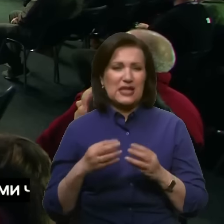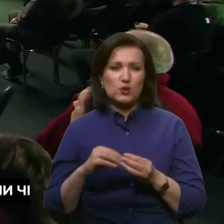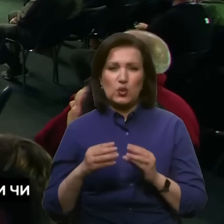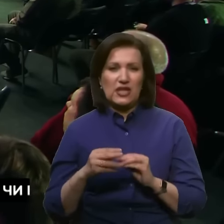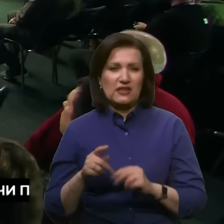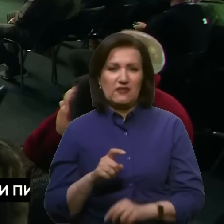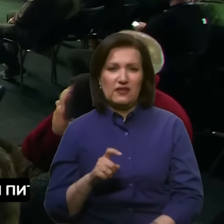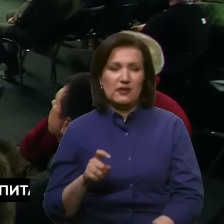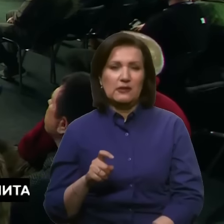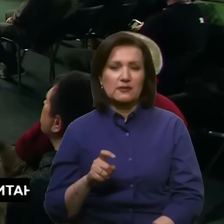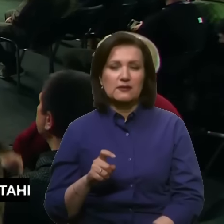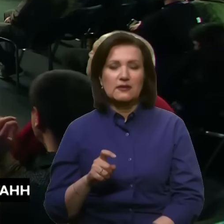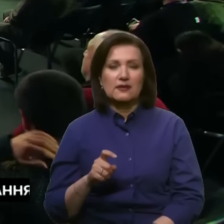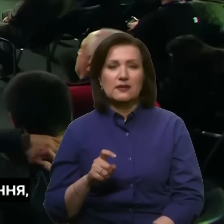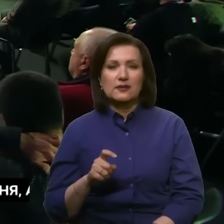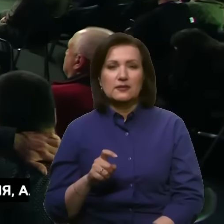безрезультативних.